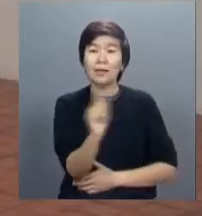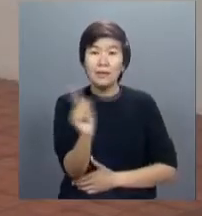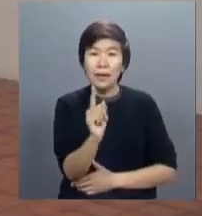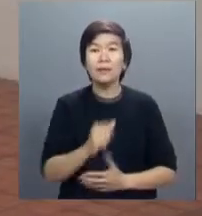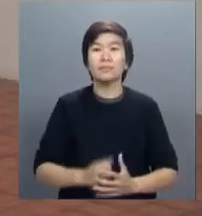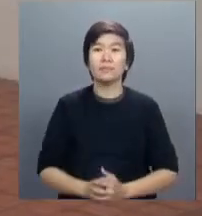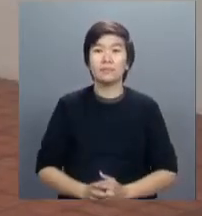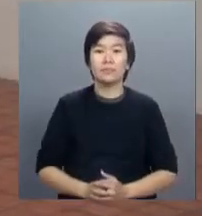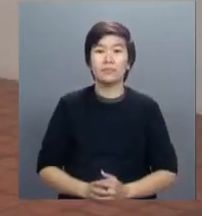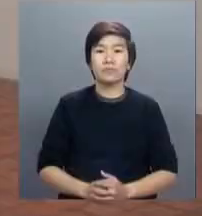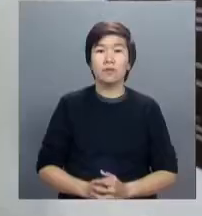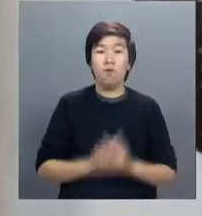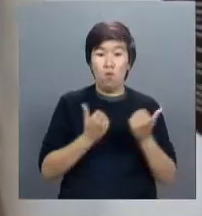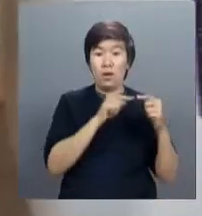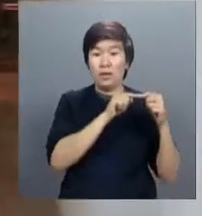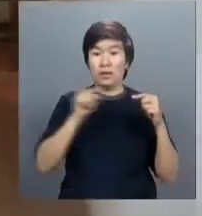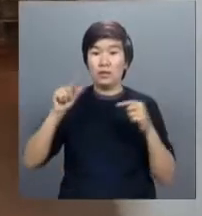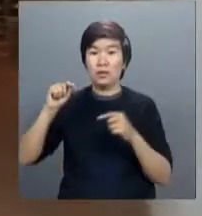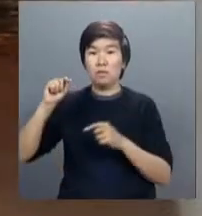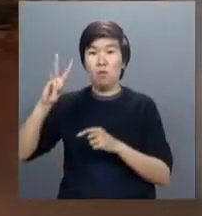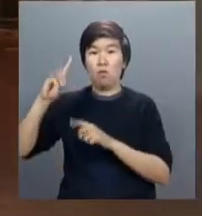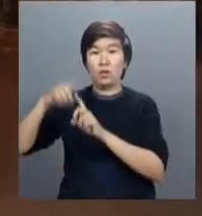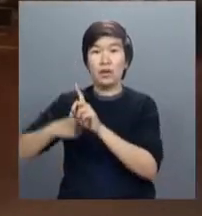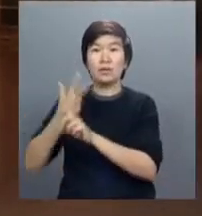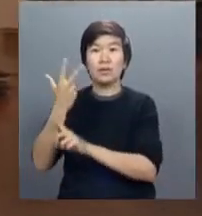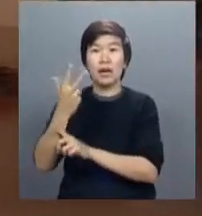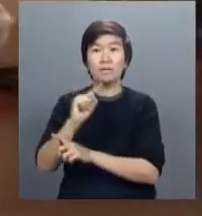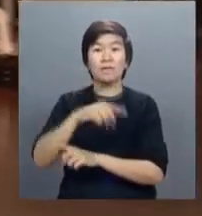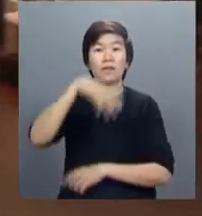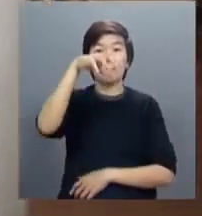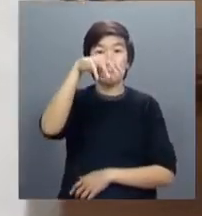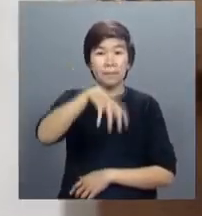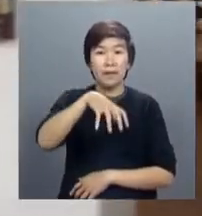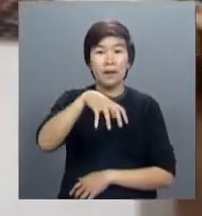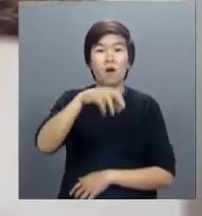ดงถึงวันที่26มีนาคมนี้ที่พิพิธภัณฑสถานแห่งชาติห